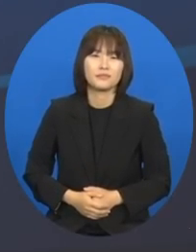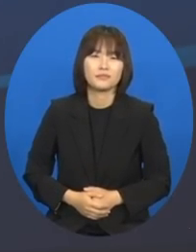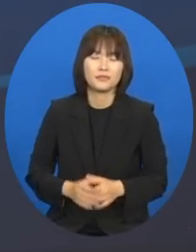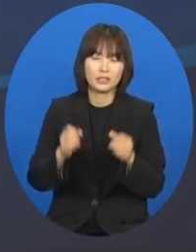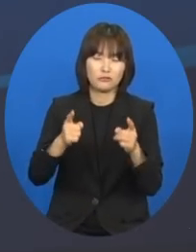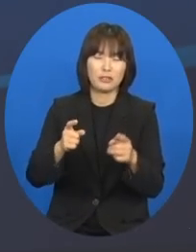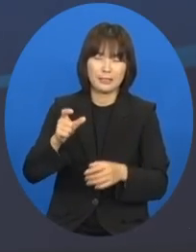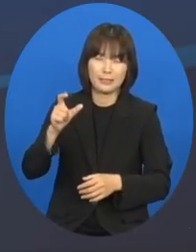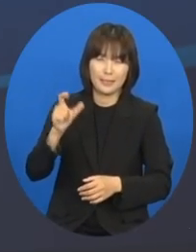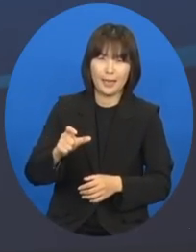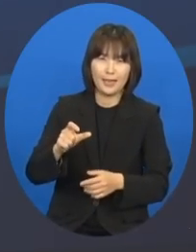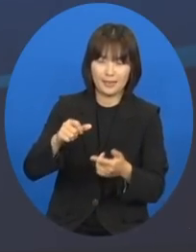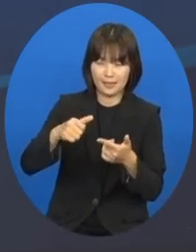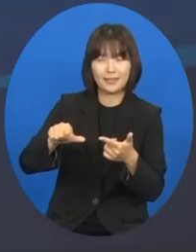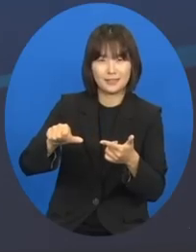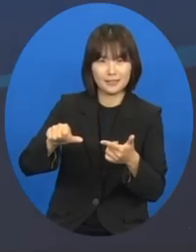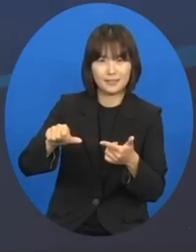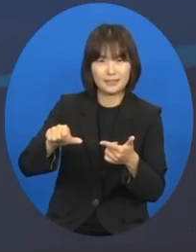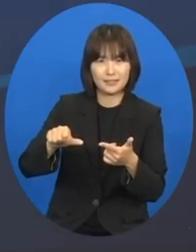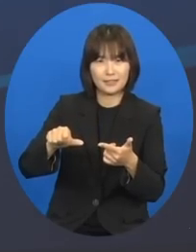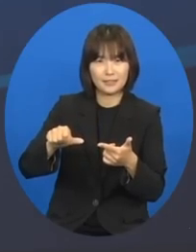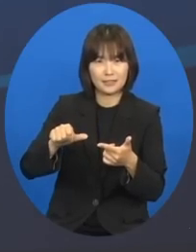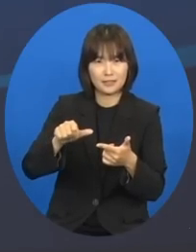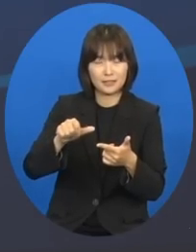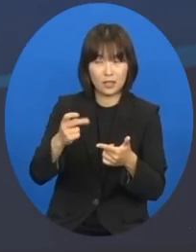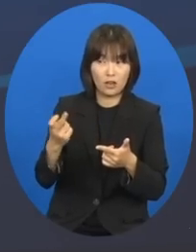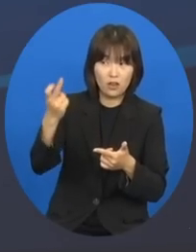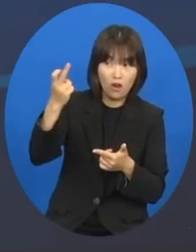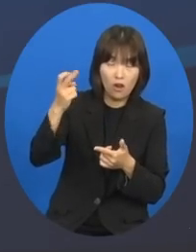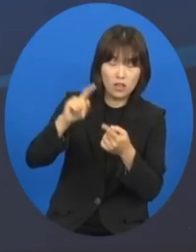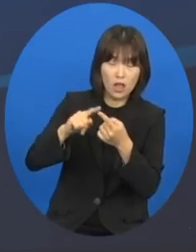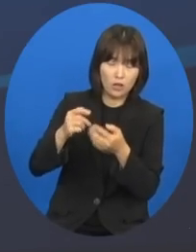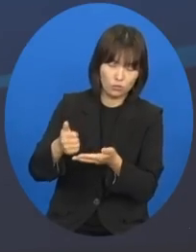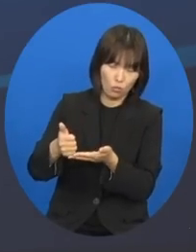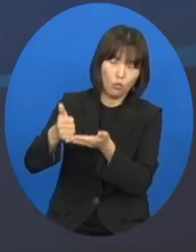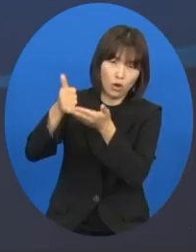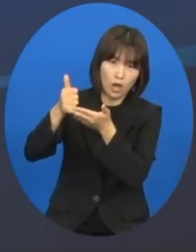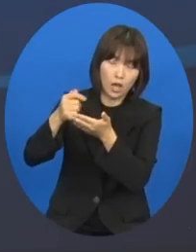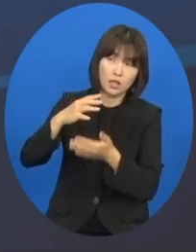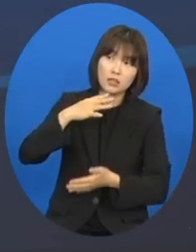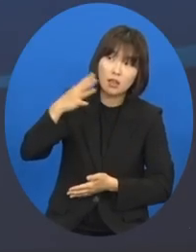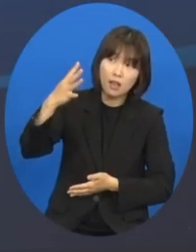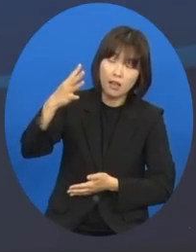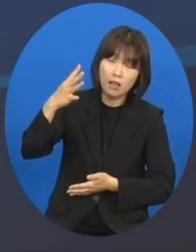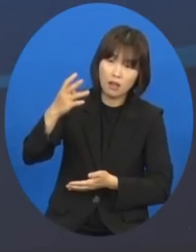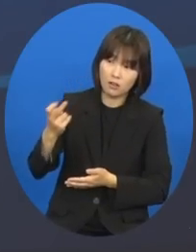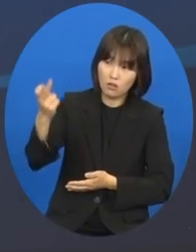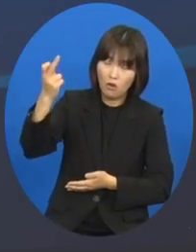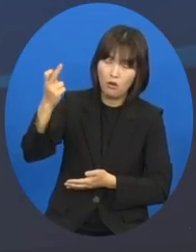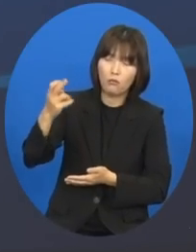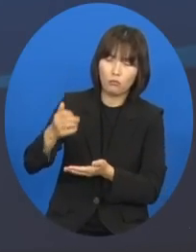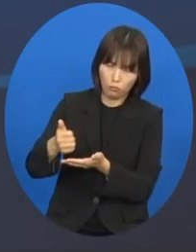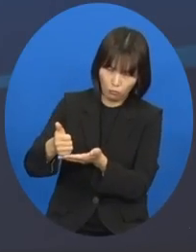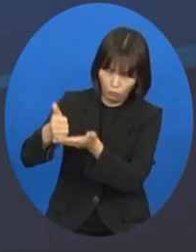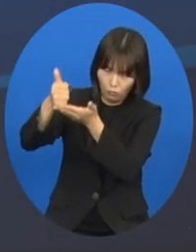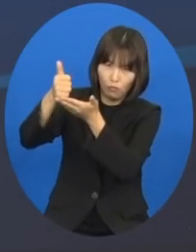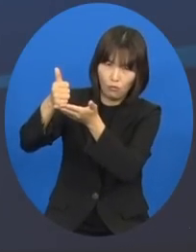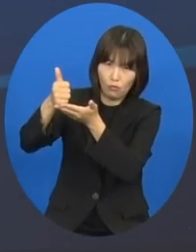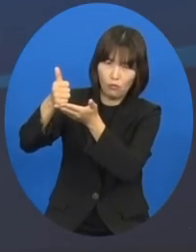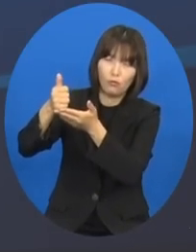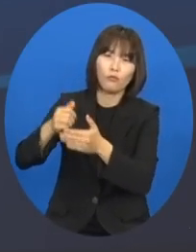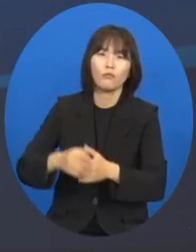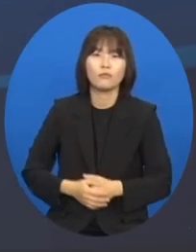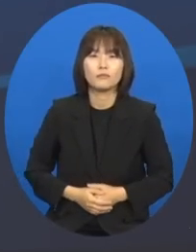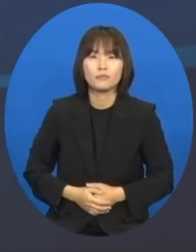기회에 강한 아이 자기 형을 굉장히 존경합니다 내 살 형을 형님 내 형님 이렇게 항상